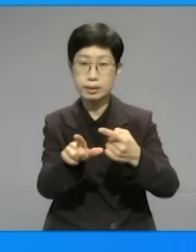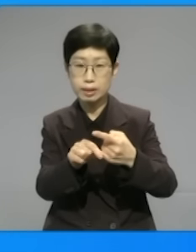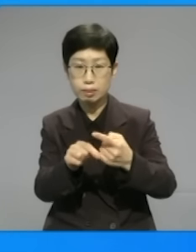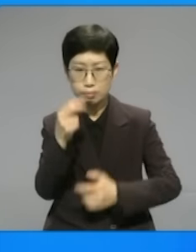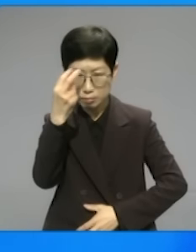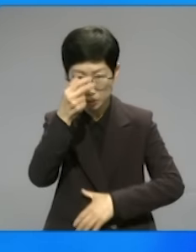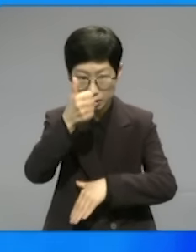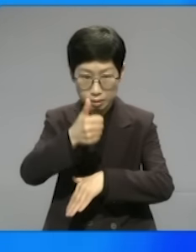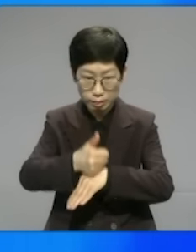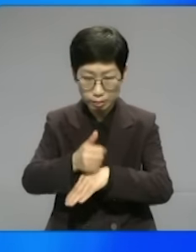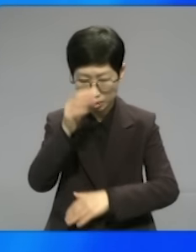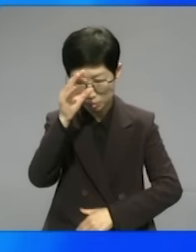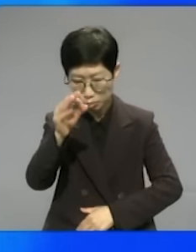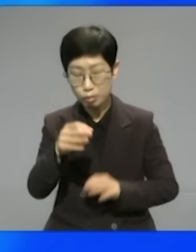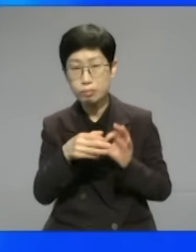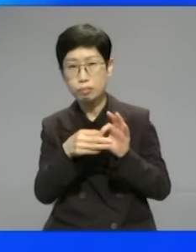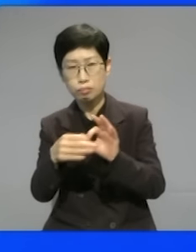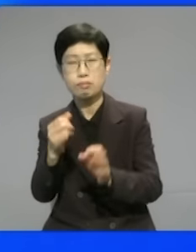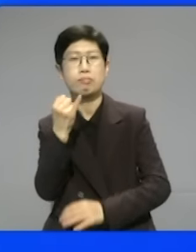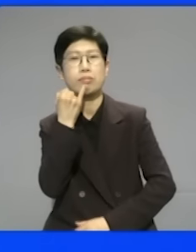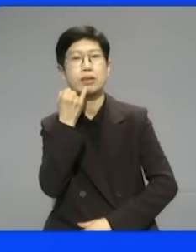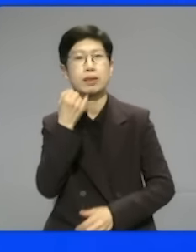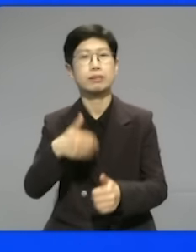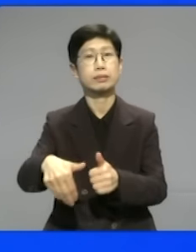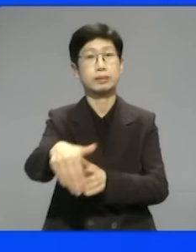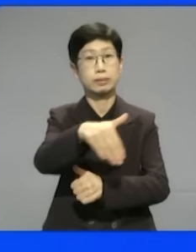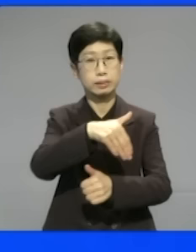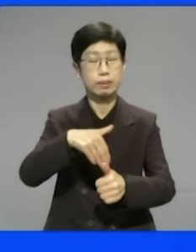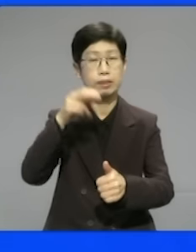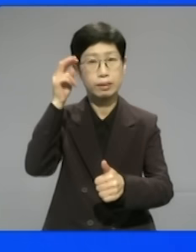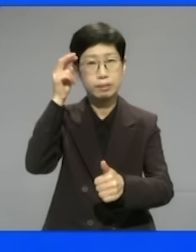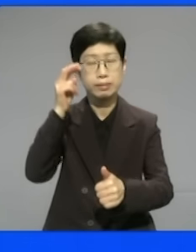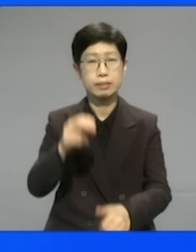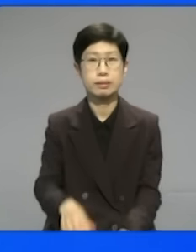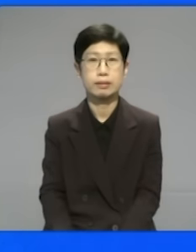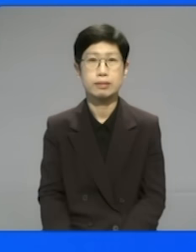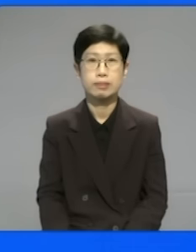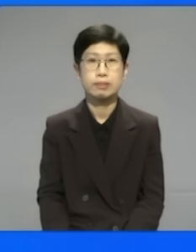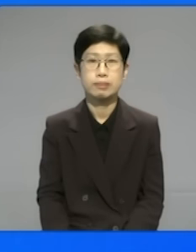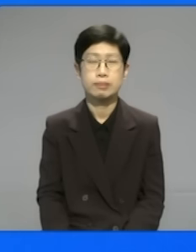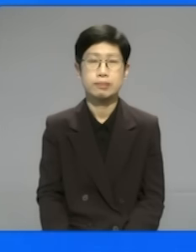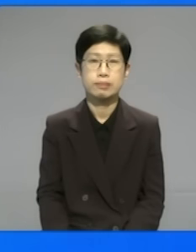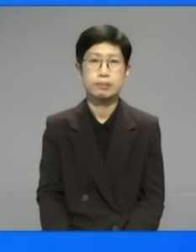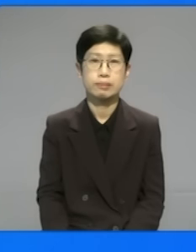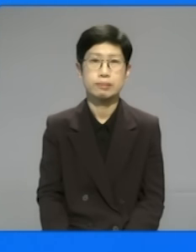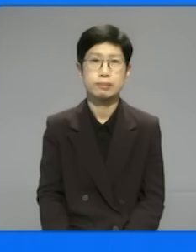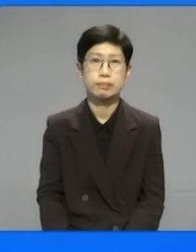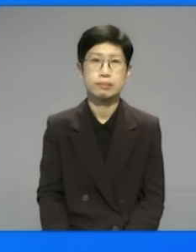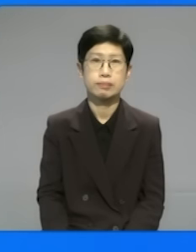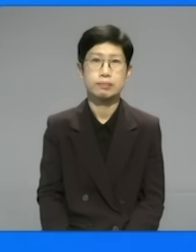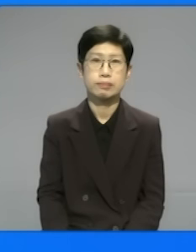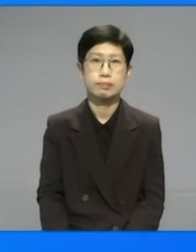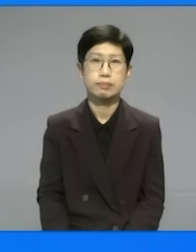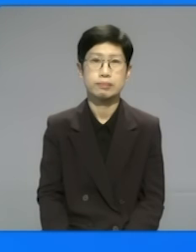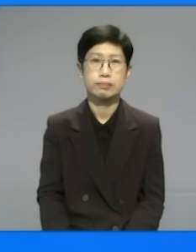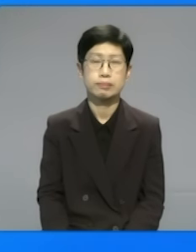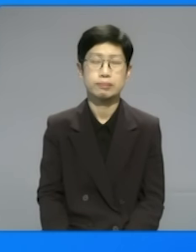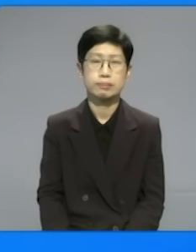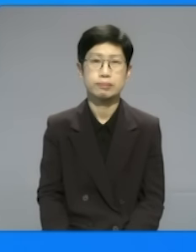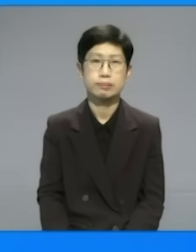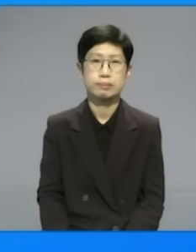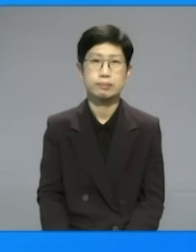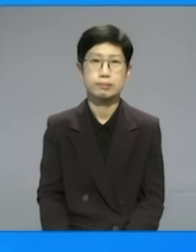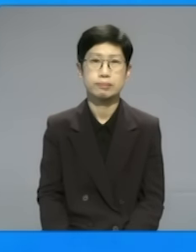3,6%. И статистика первых месяцев текущего года показывает, что он продолжает